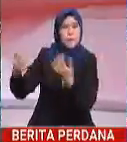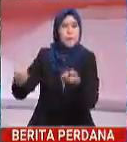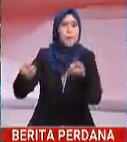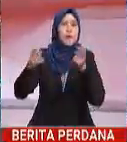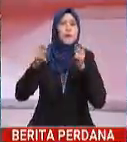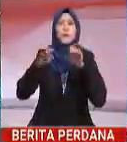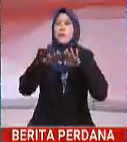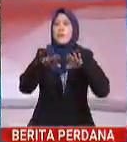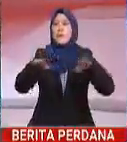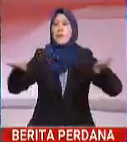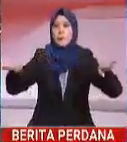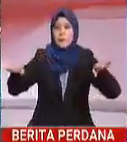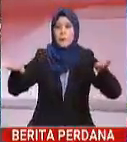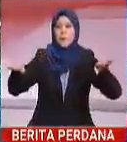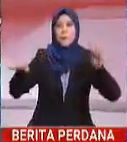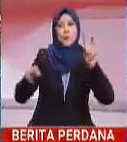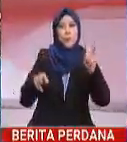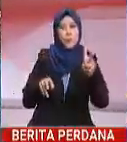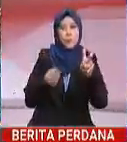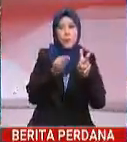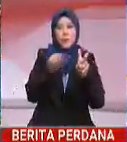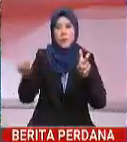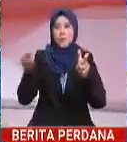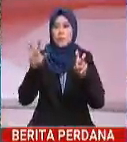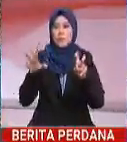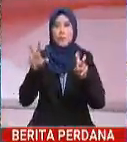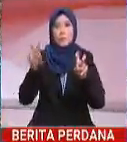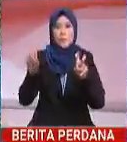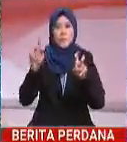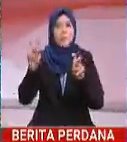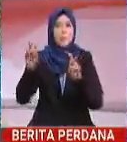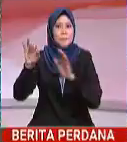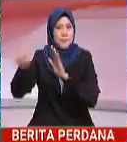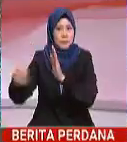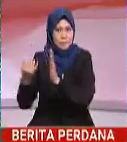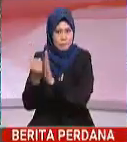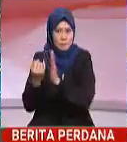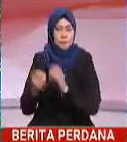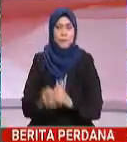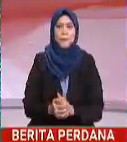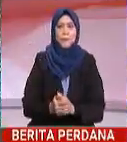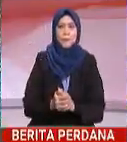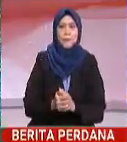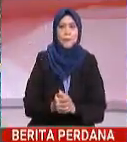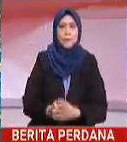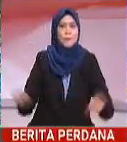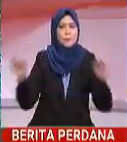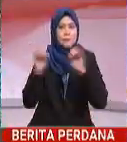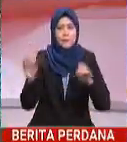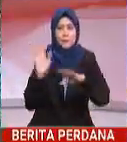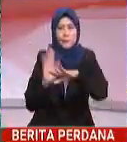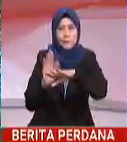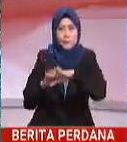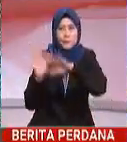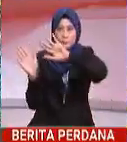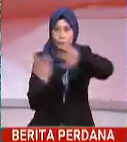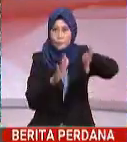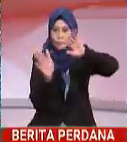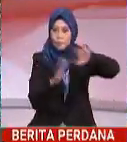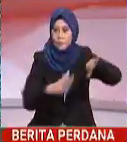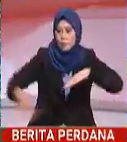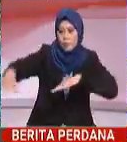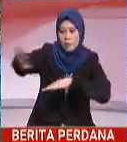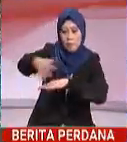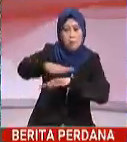yang sederhana iaitu sekitar 20 sehingga 30 km sejam. Oleh itu, tiada amaran angin kencang dan laut